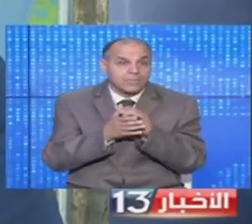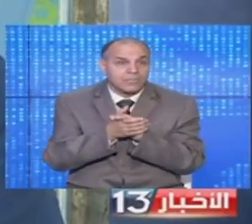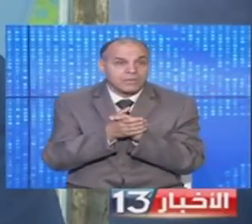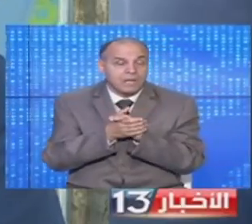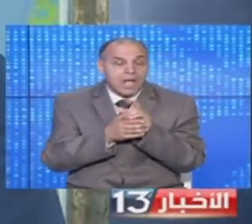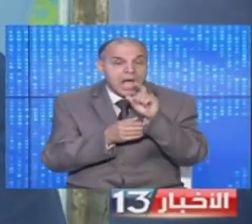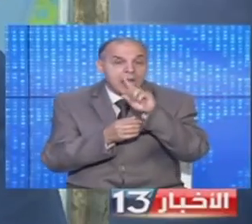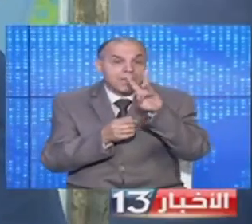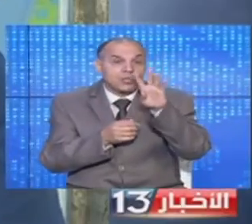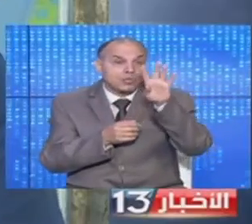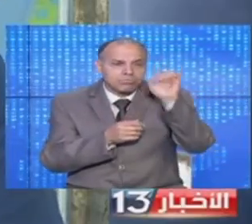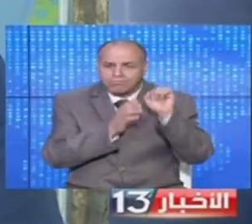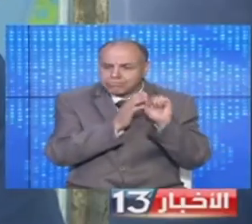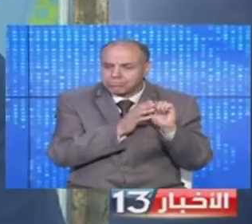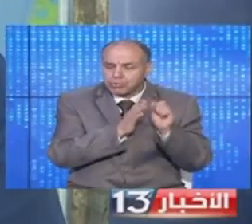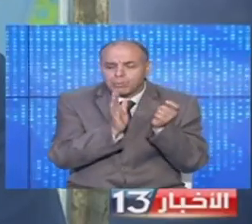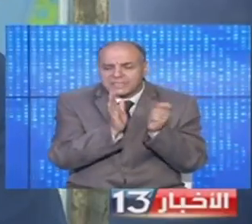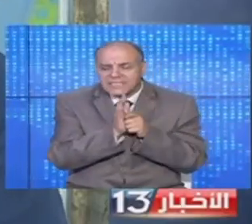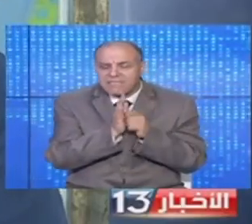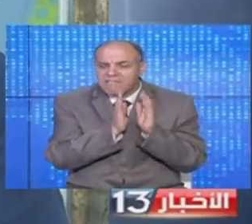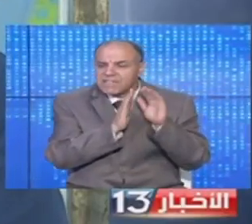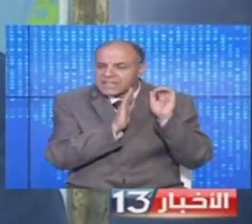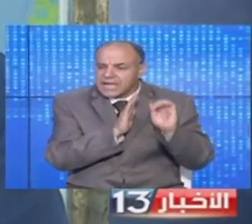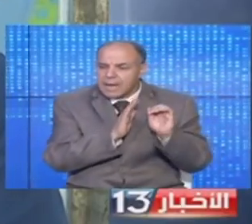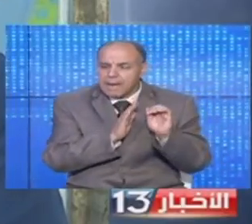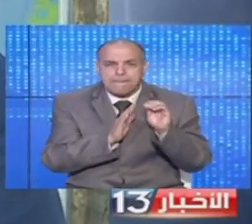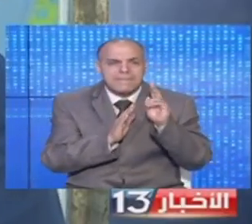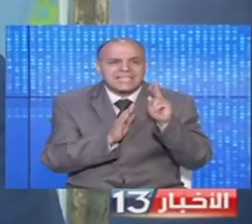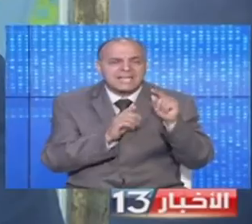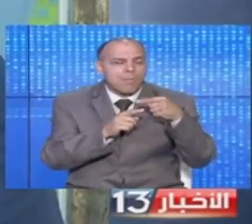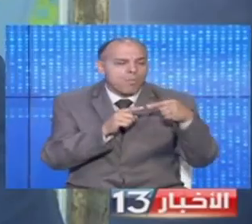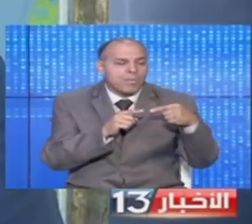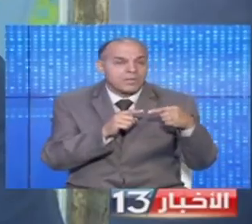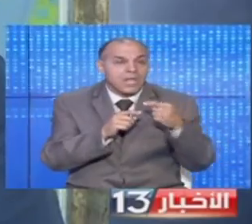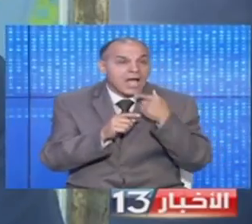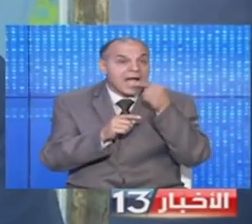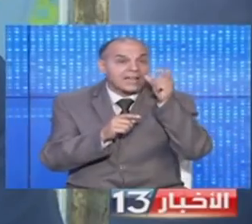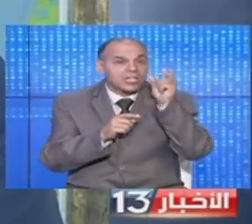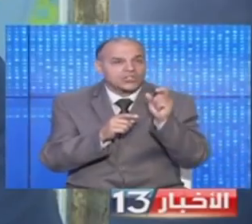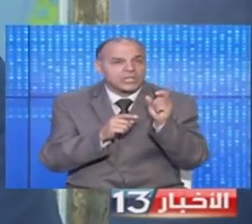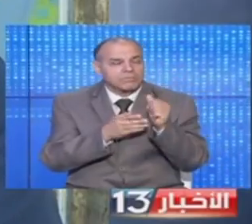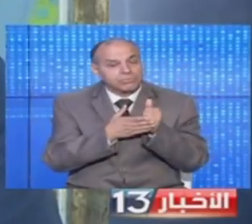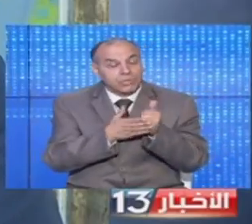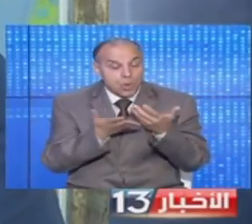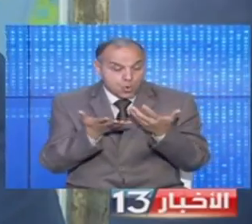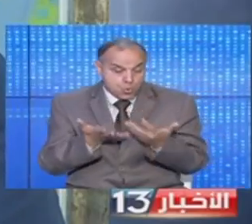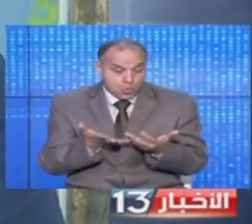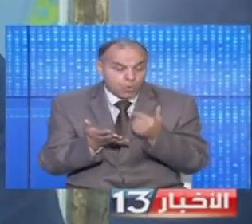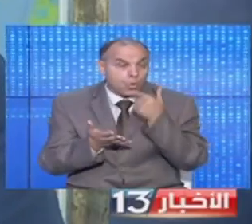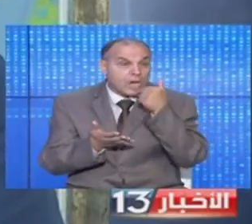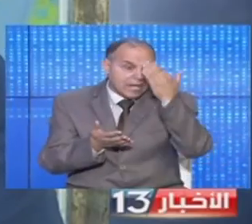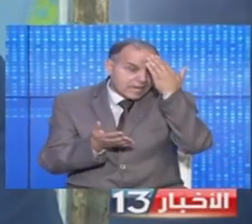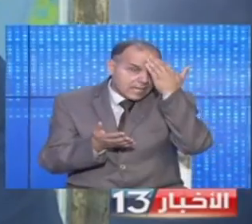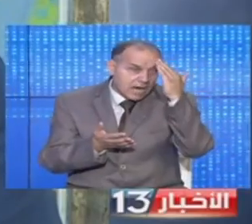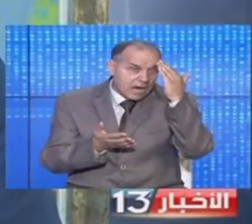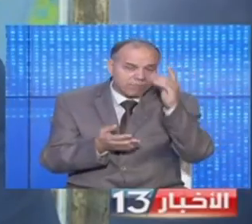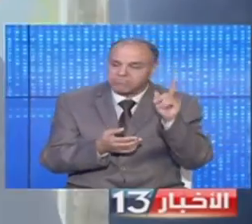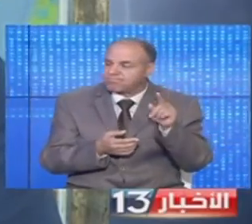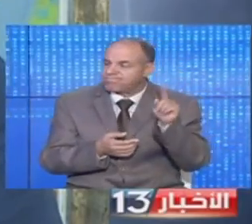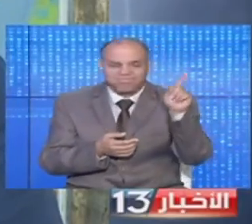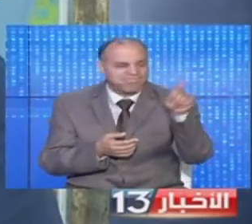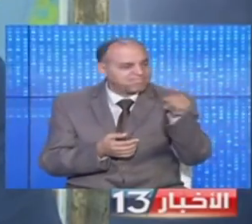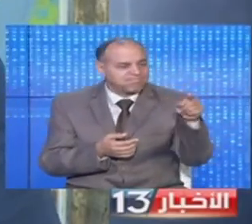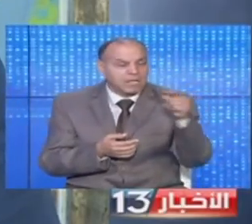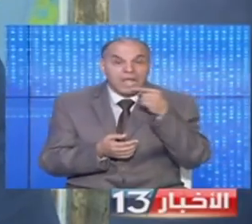اربعطاشر يوم واشارت انها تكون بسياسه البيئه حتى الانسان يقولوا تعافى اليوم نعرف والى هذاك مش صحيح